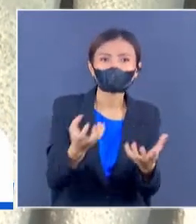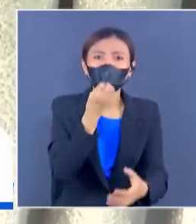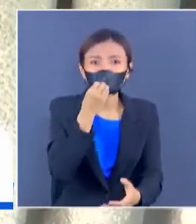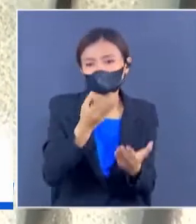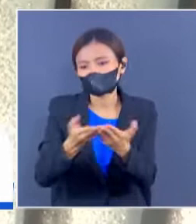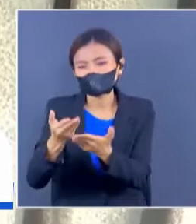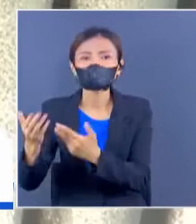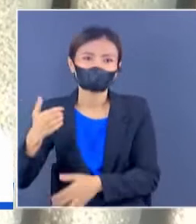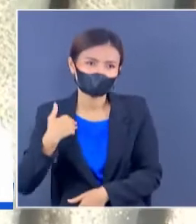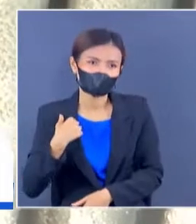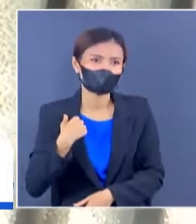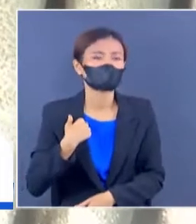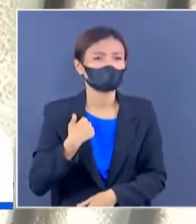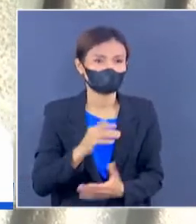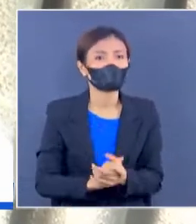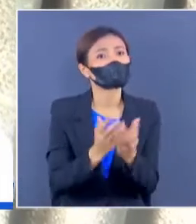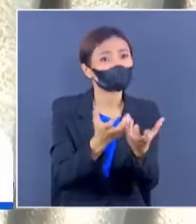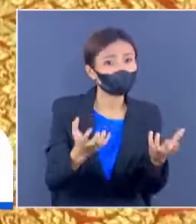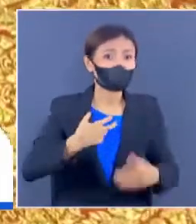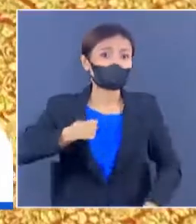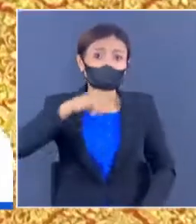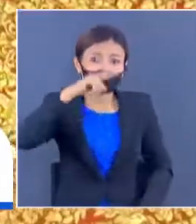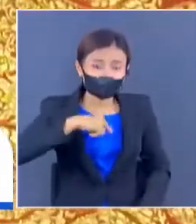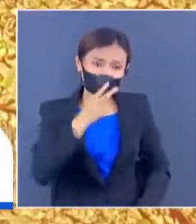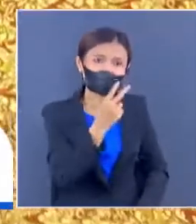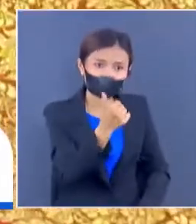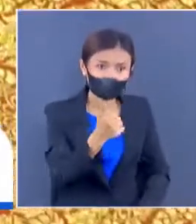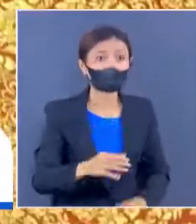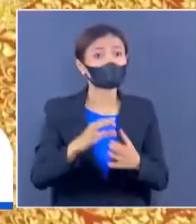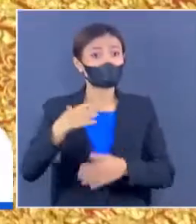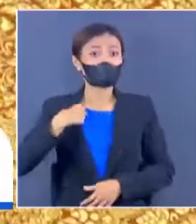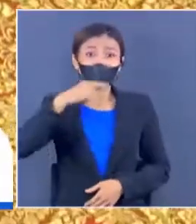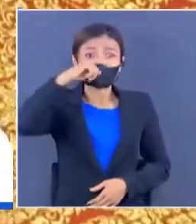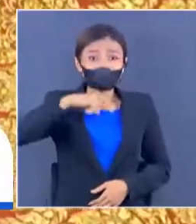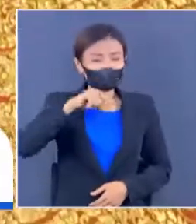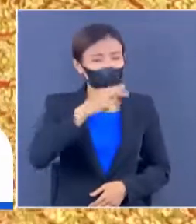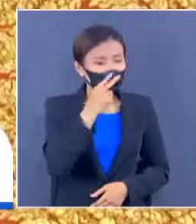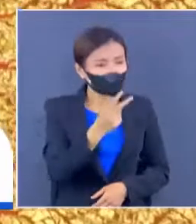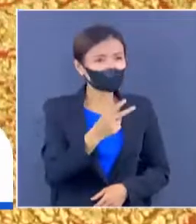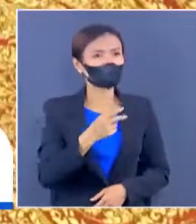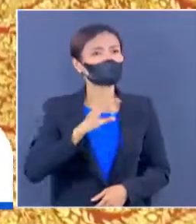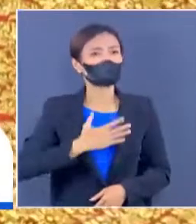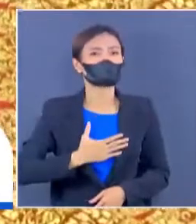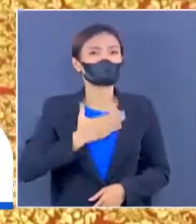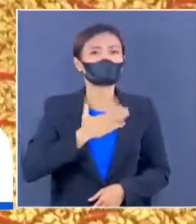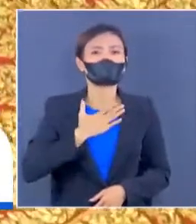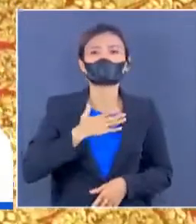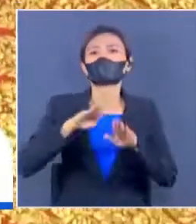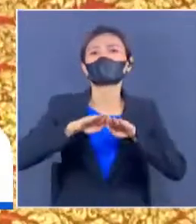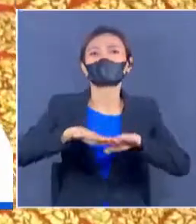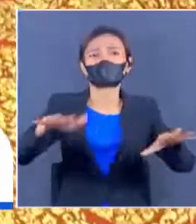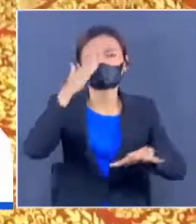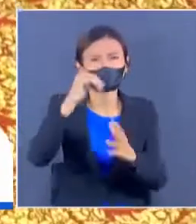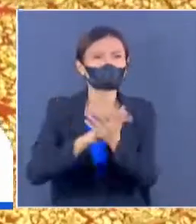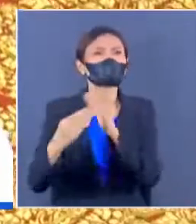ร่วมภาคภูมิใจไปกับผลิตภัณฑ์จากภูมิปัญญาไทยโดยเฉพาะผ้าไทยของเราเนี่ยครับเพื่อเป็นส่วนหนึ่งในการช่วยสร้างโอกาส